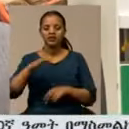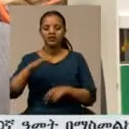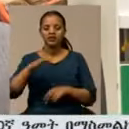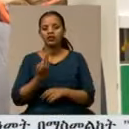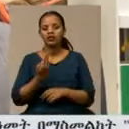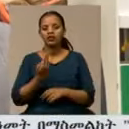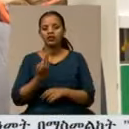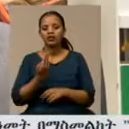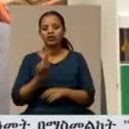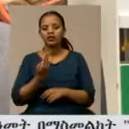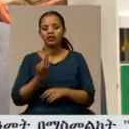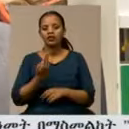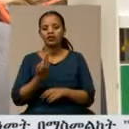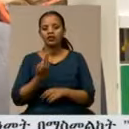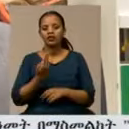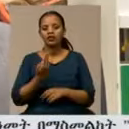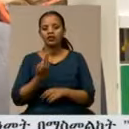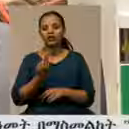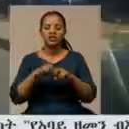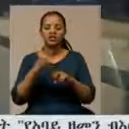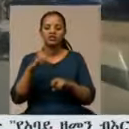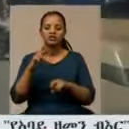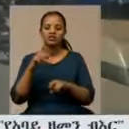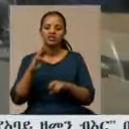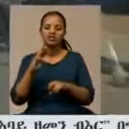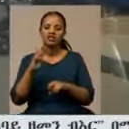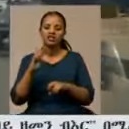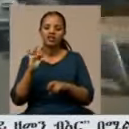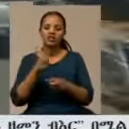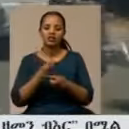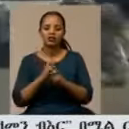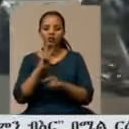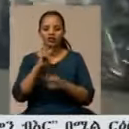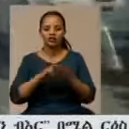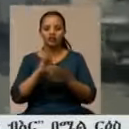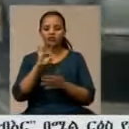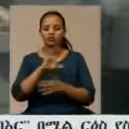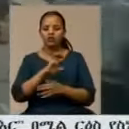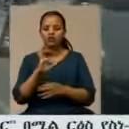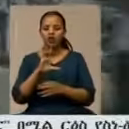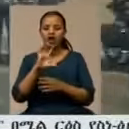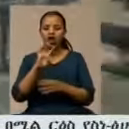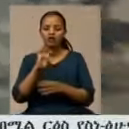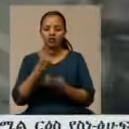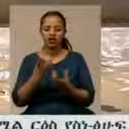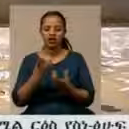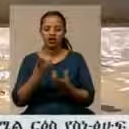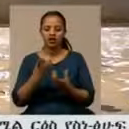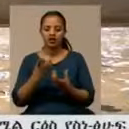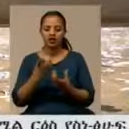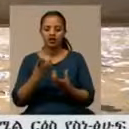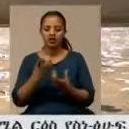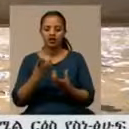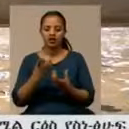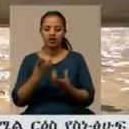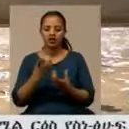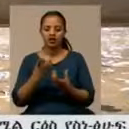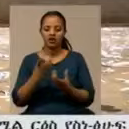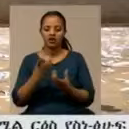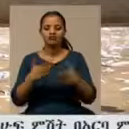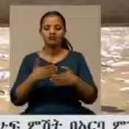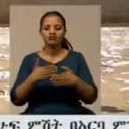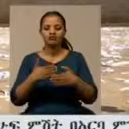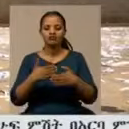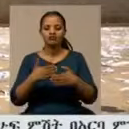ነው ያለው። በዳሌ ወረዳ ሰሜን መሰንቀላ ቀበሌ በ2840 ካሬ ሜትር ቦታ ላይ የተገነባው የተባበሩት